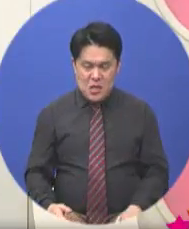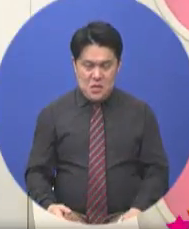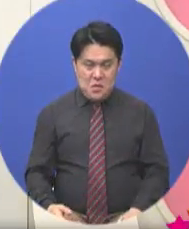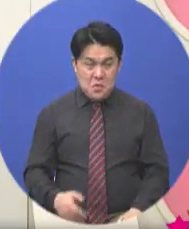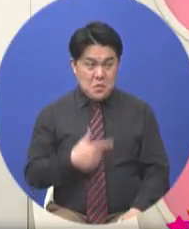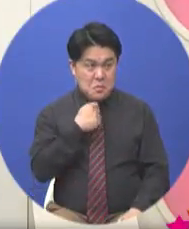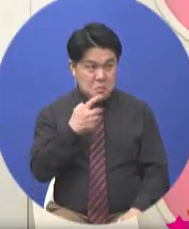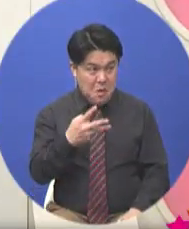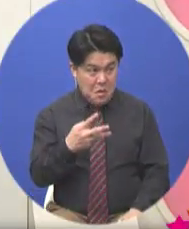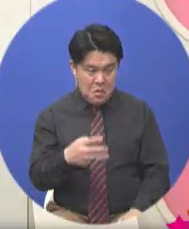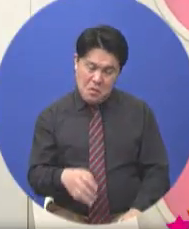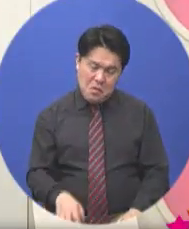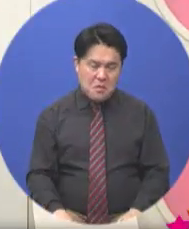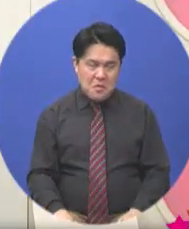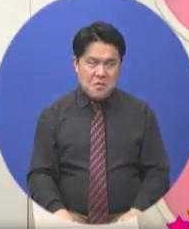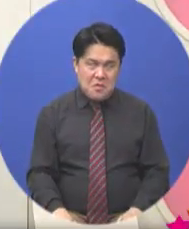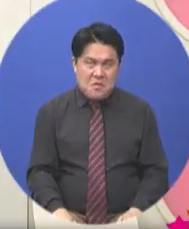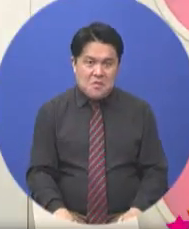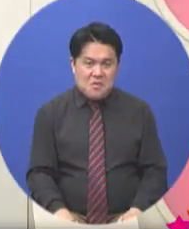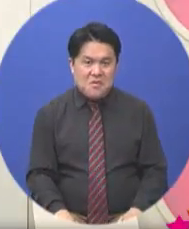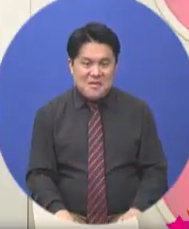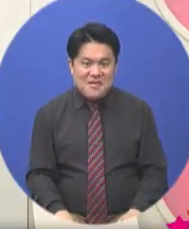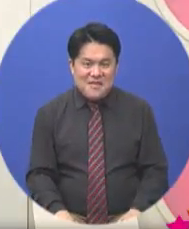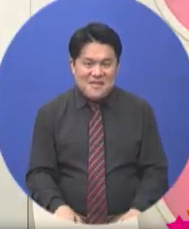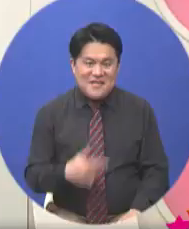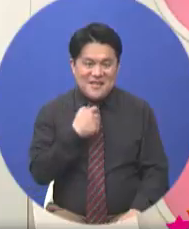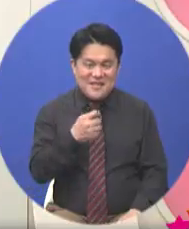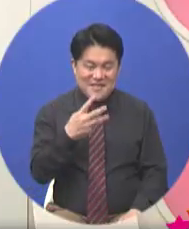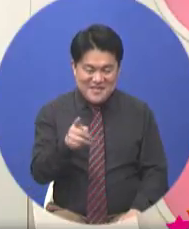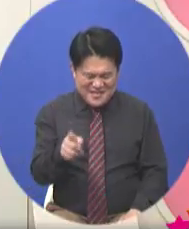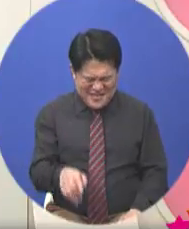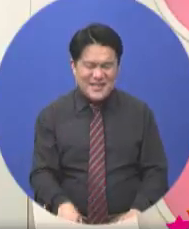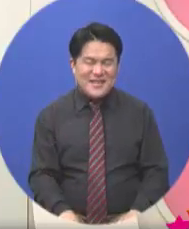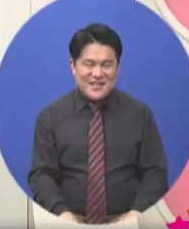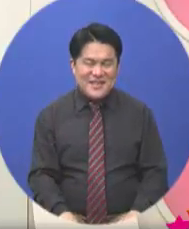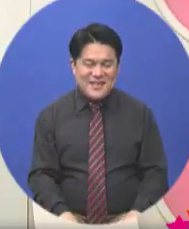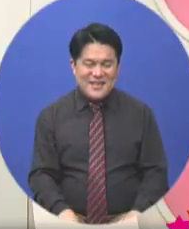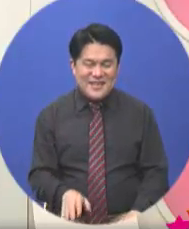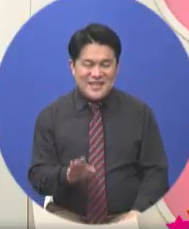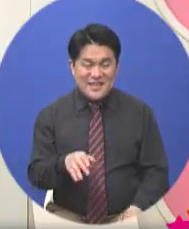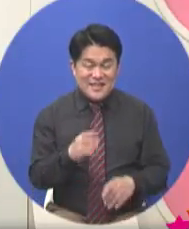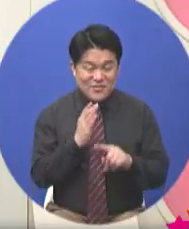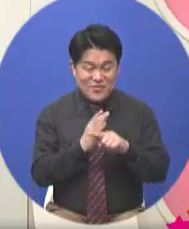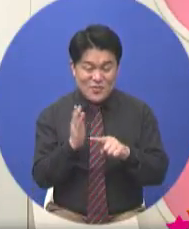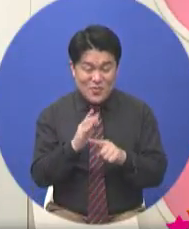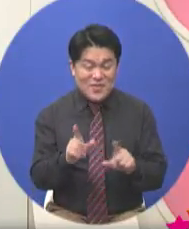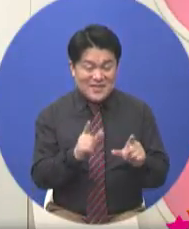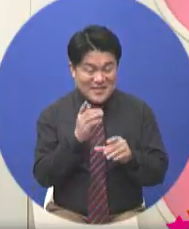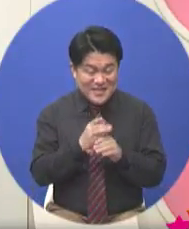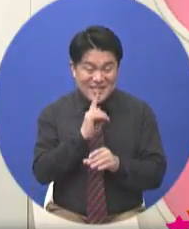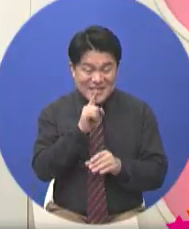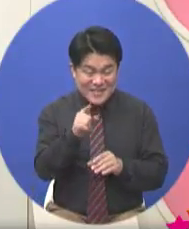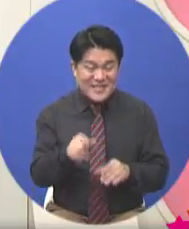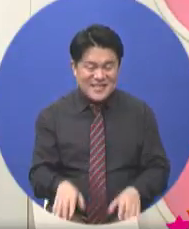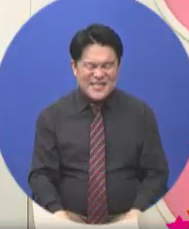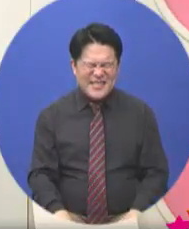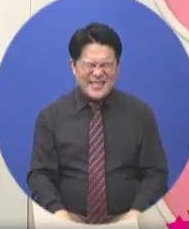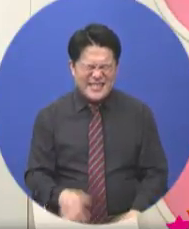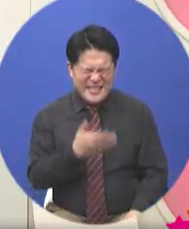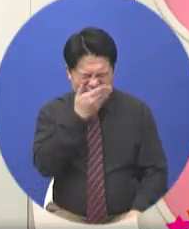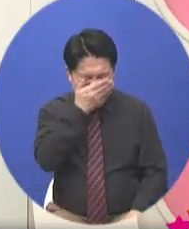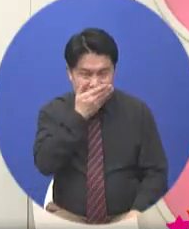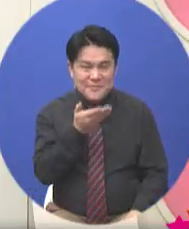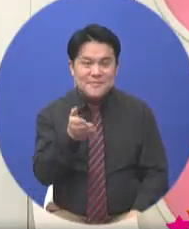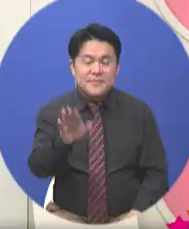63층에 있습니다. 네, 63층. 63층. 예. 63층. 63층. 예, 중간층 사시는 겁니다.